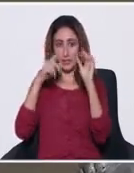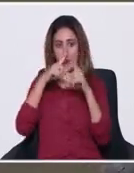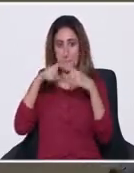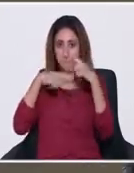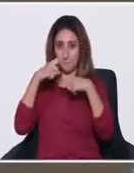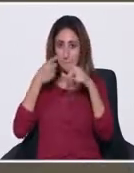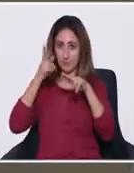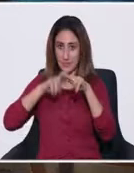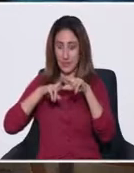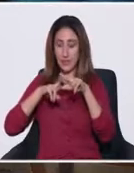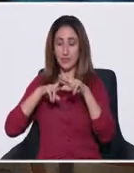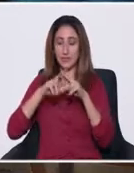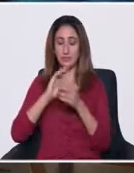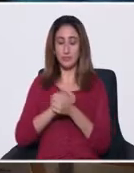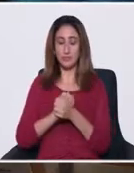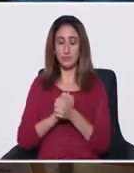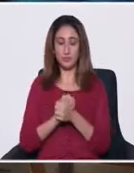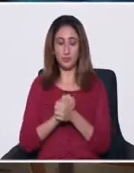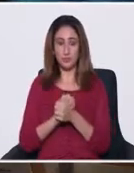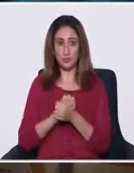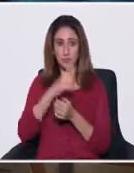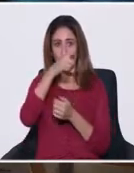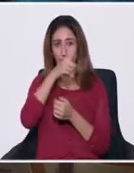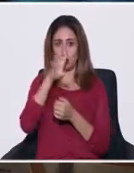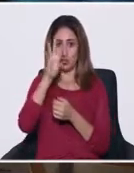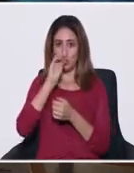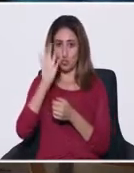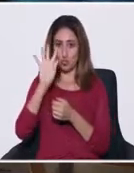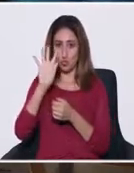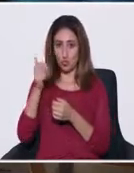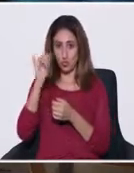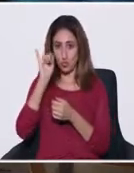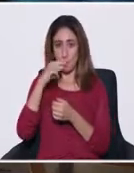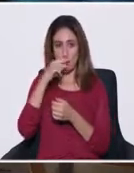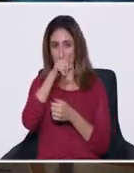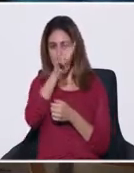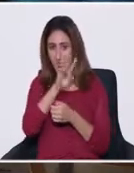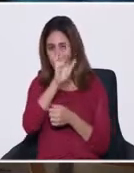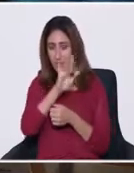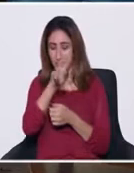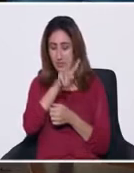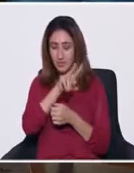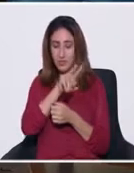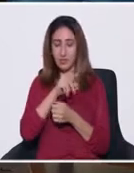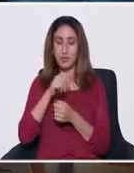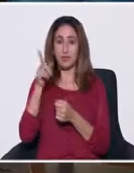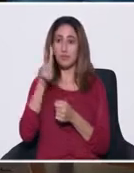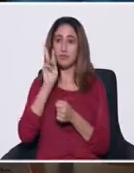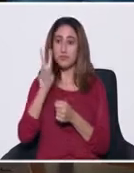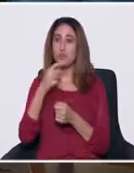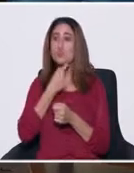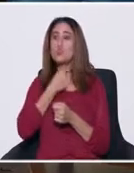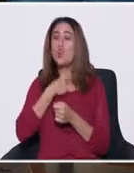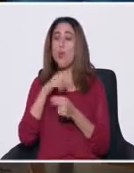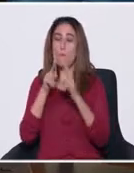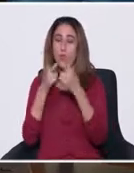الثانيه لقيت بقى الاستاذ هشام وندى، ولقيت ان هم كمان كل واحد عنده صوت